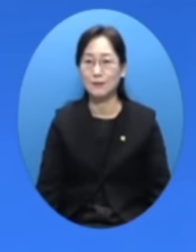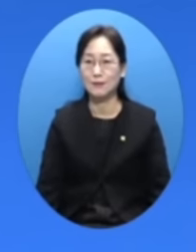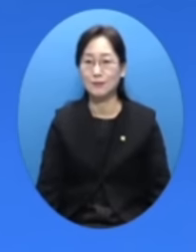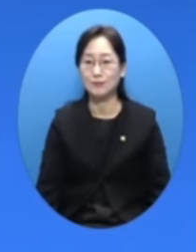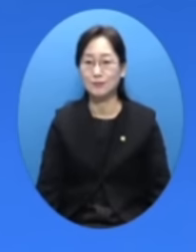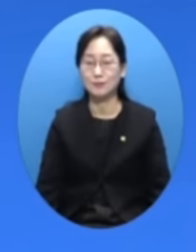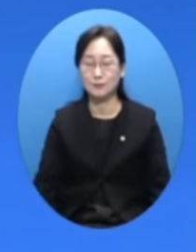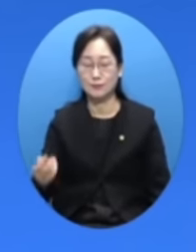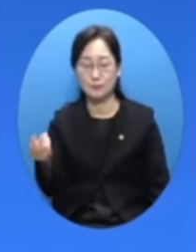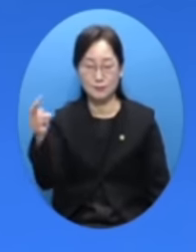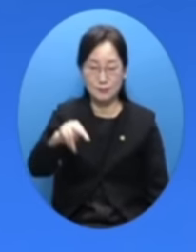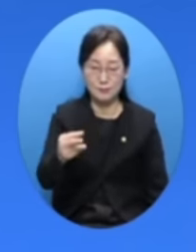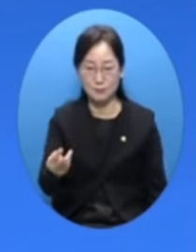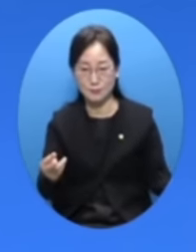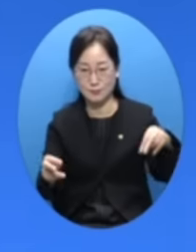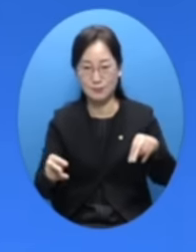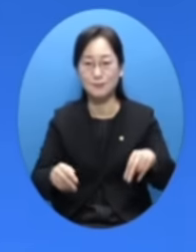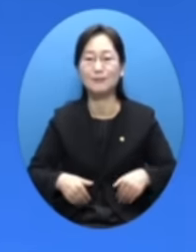일어나야 합니다.